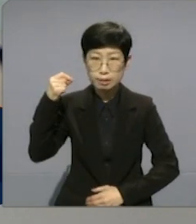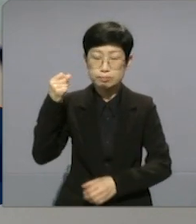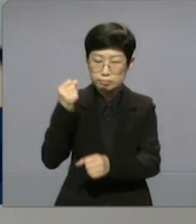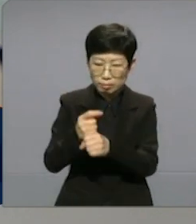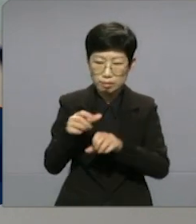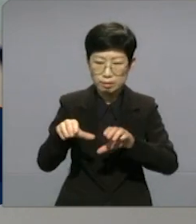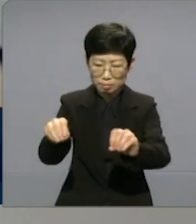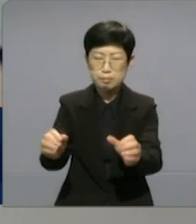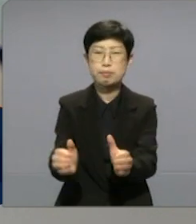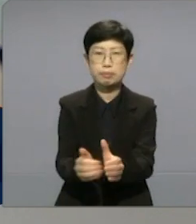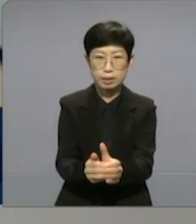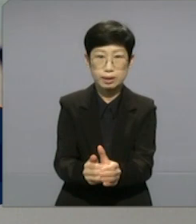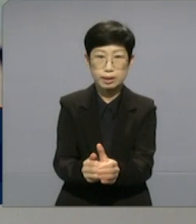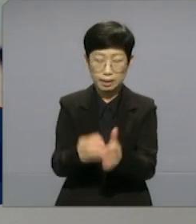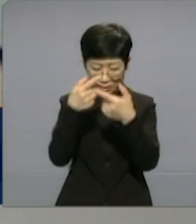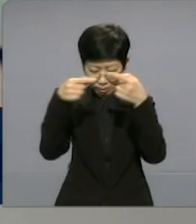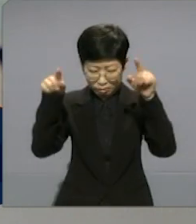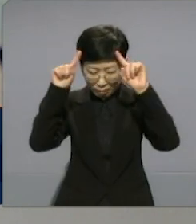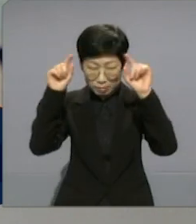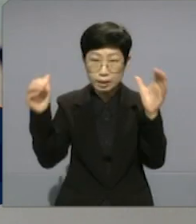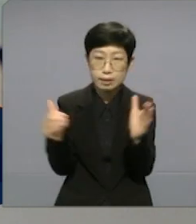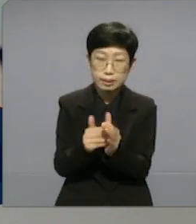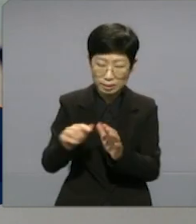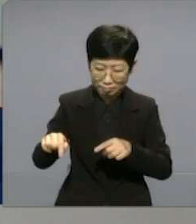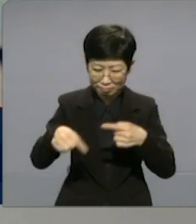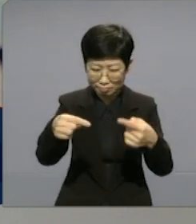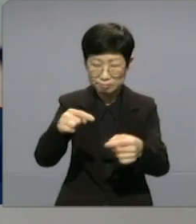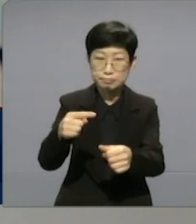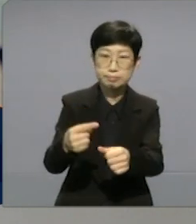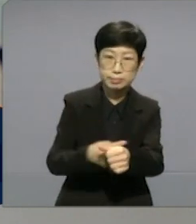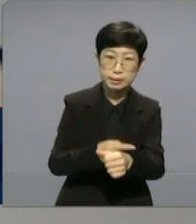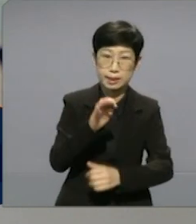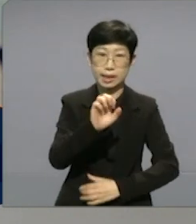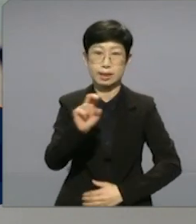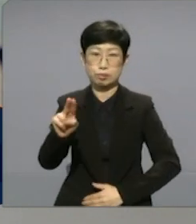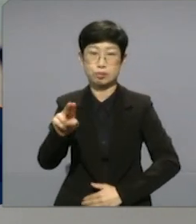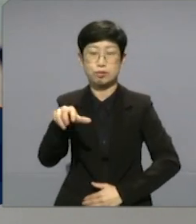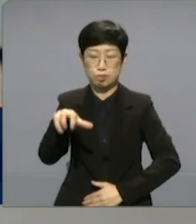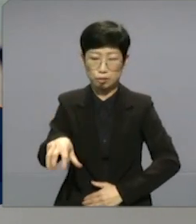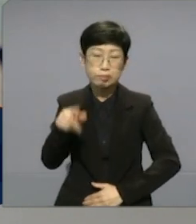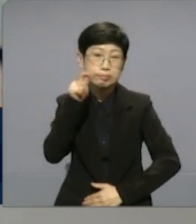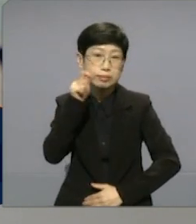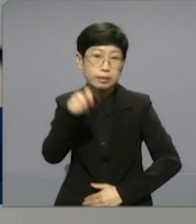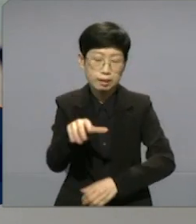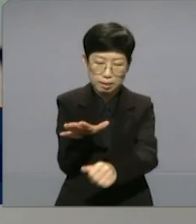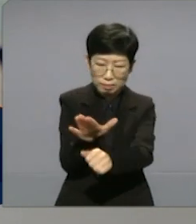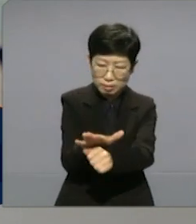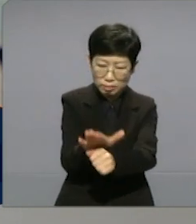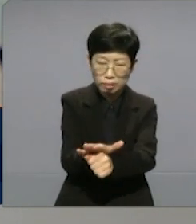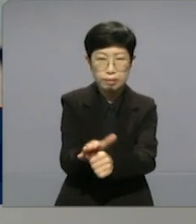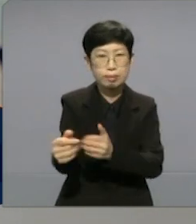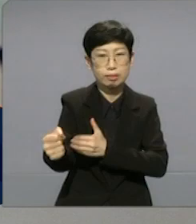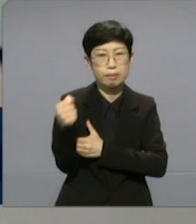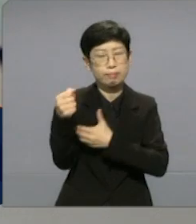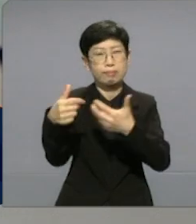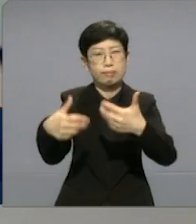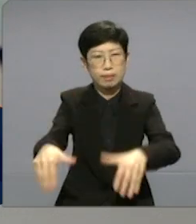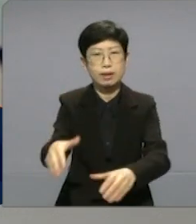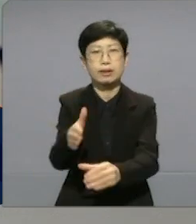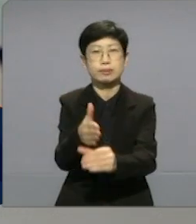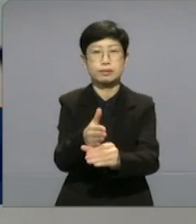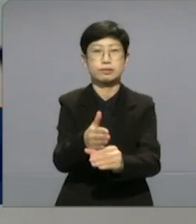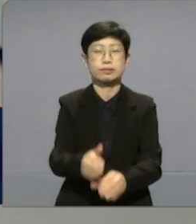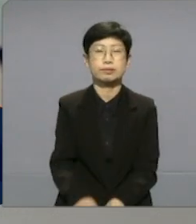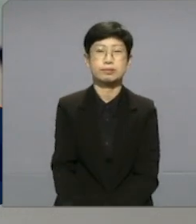내린데 이어 슬로바키아까지이 대열에 합류하면서 이후에 우크라이나 지원 전선이 약화하고 있습니다